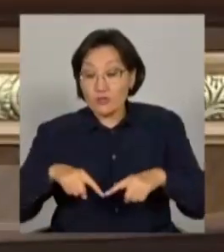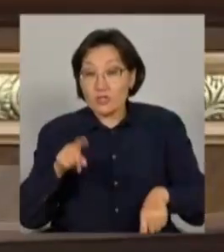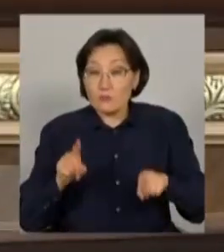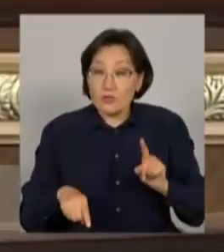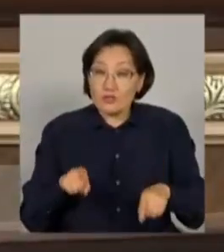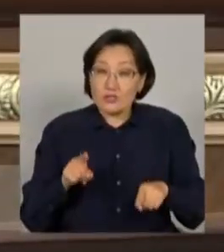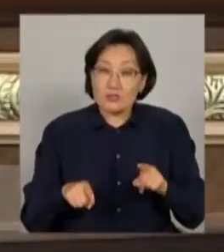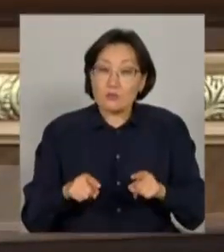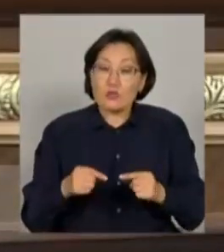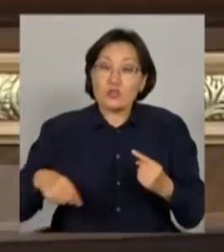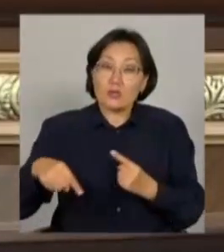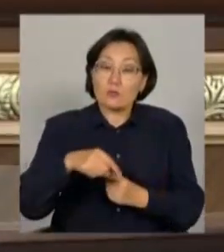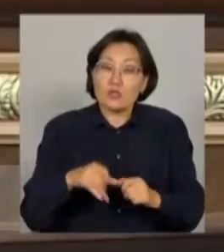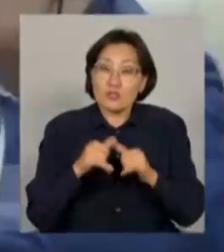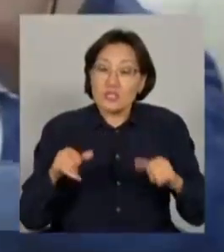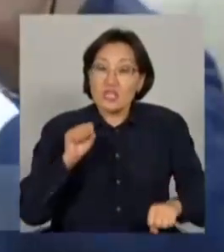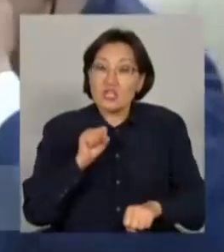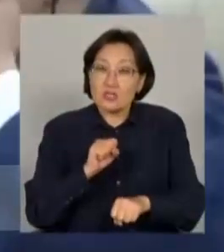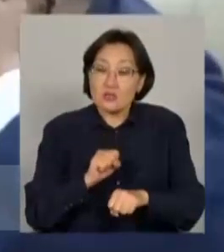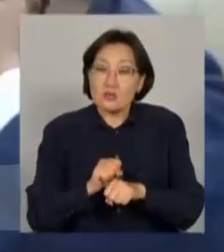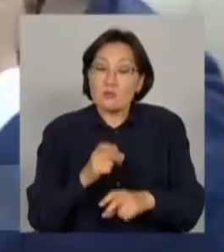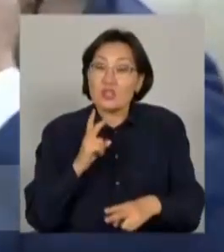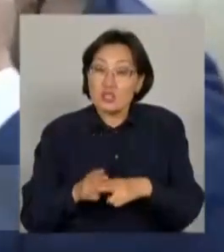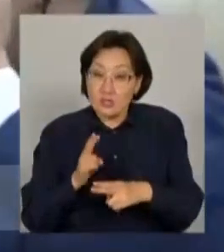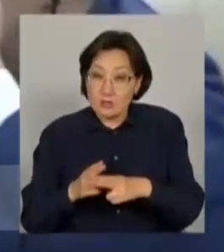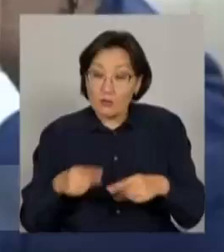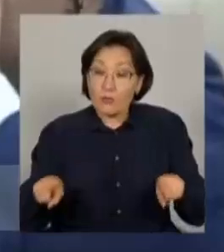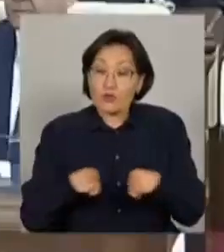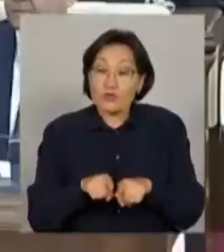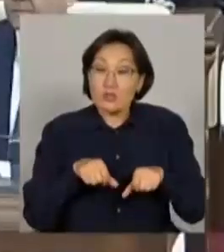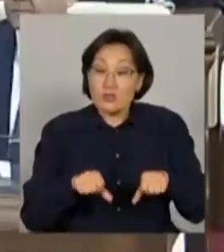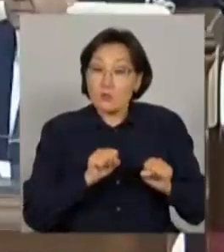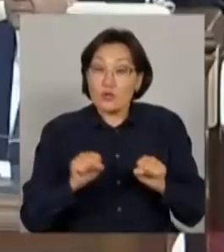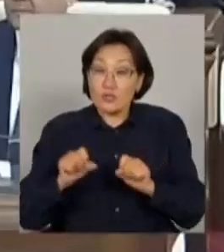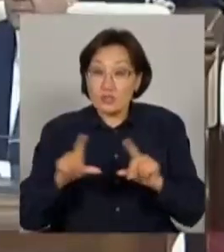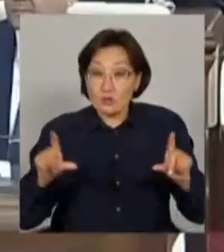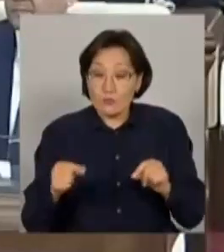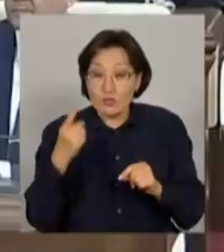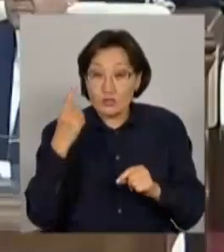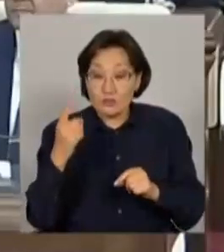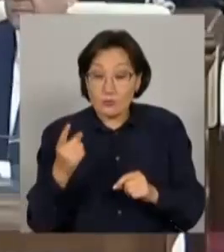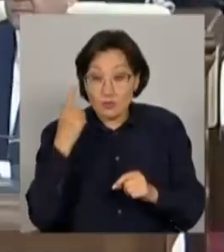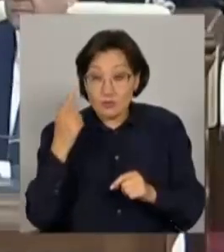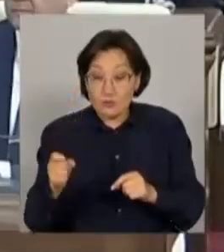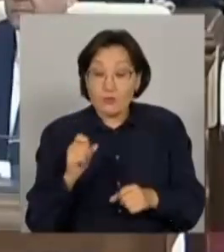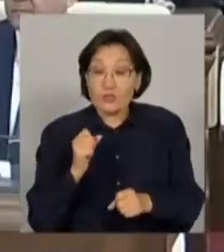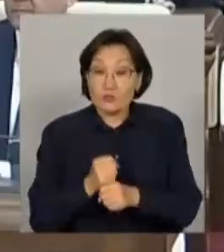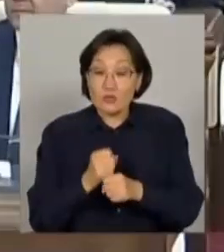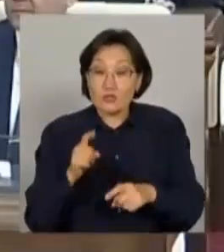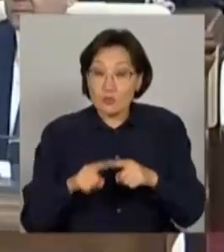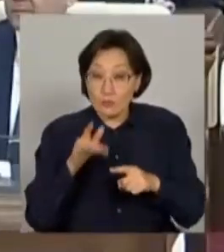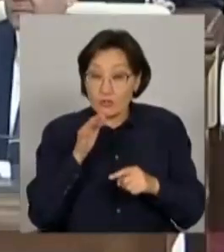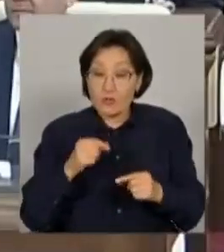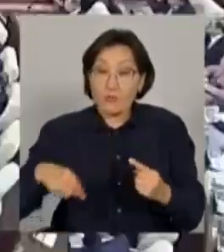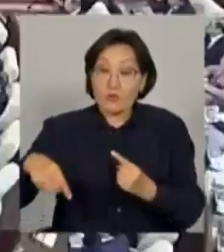асыра сілтеп, бизнесті дамытуды тежейді дейді президент. Осылайша құқық қорғау органдарына ескерту жасап, жуық арада еліміздің